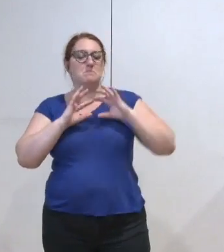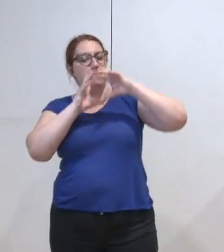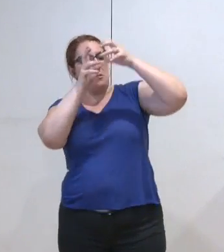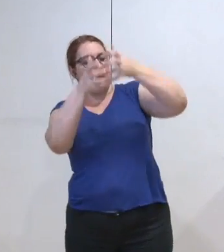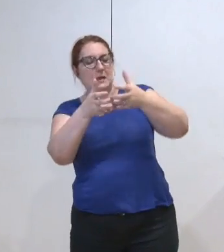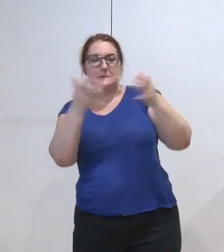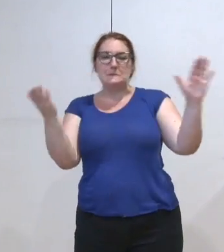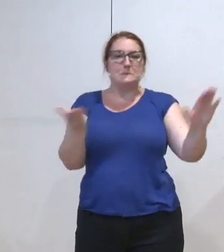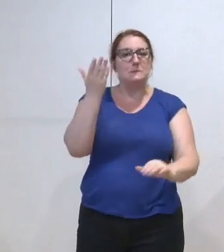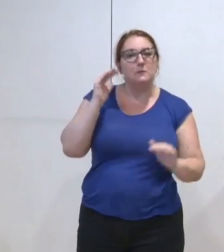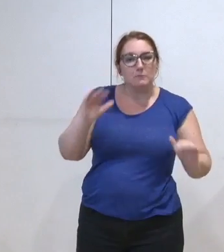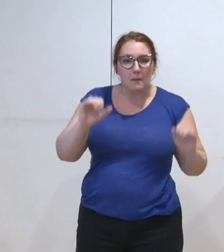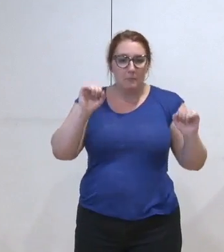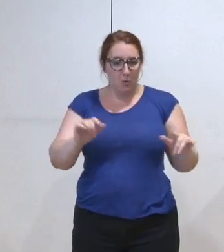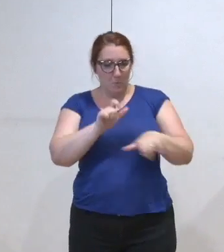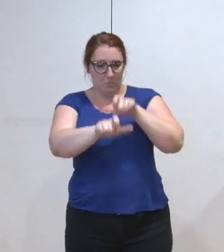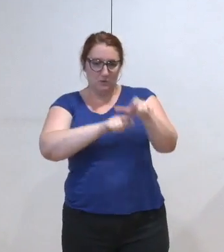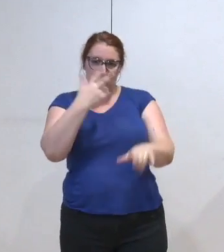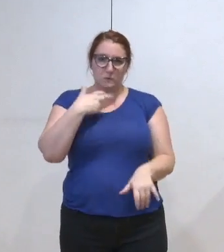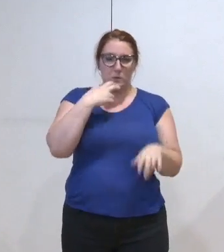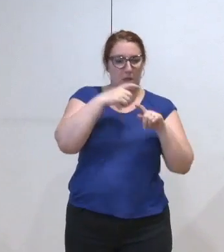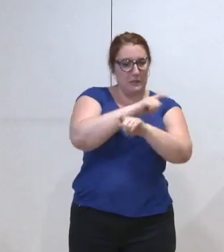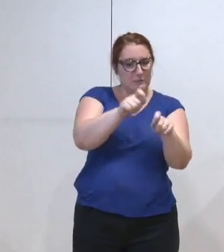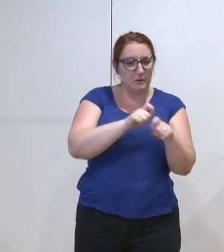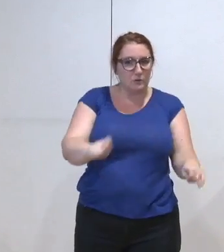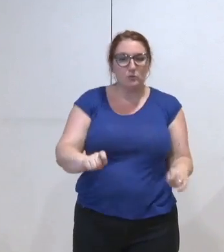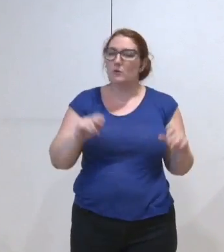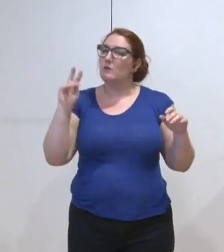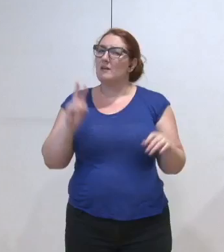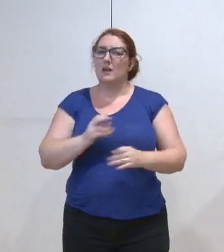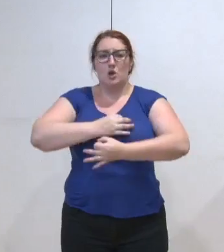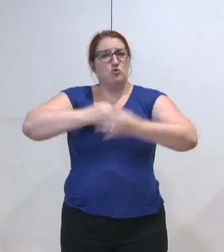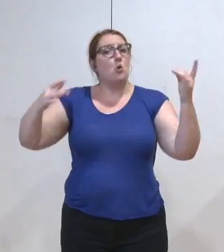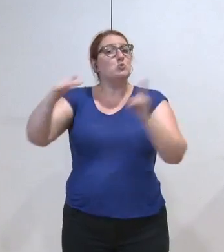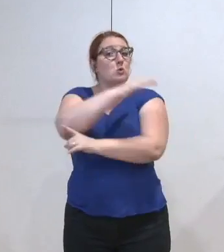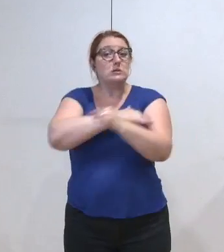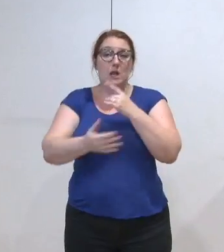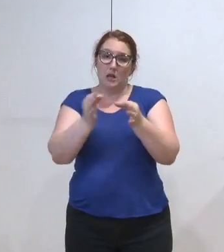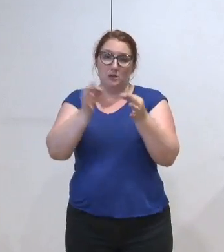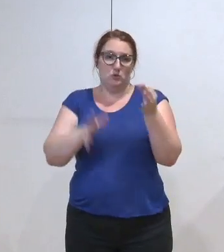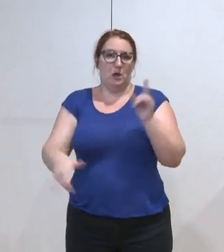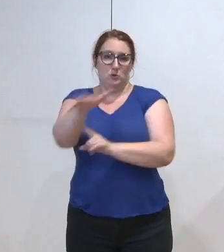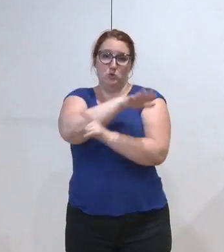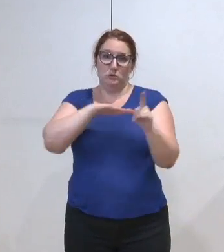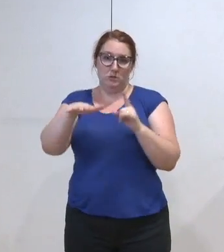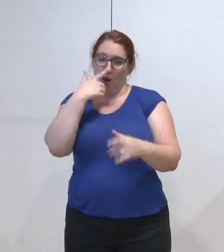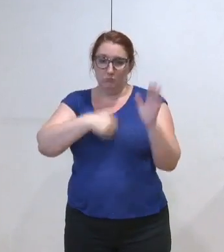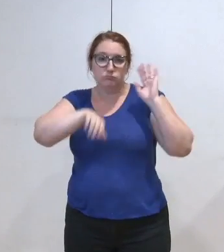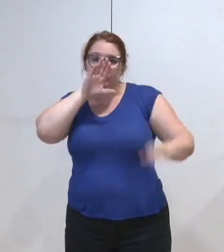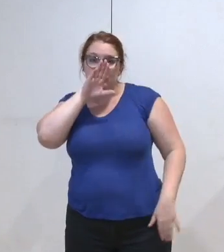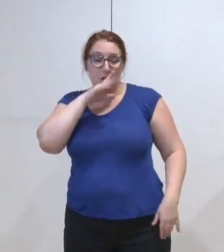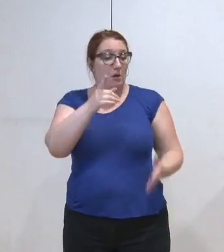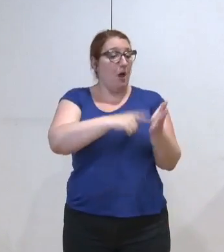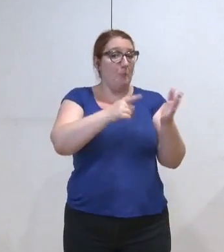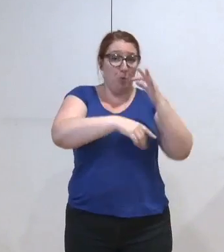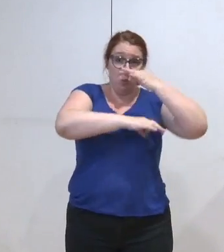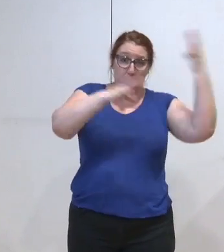certaines villes d'être respectueux des citoyens finalement trop de social tue le social comme trop d'impôt tue l'impôt